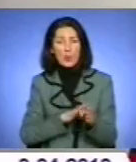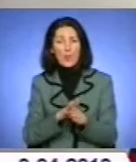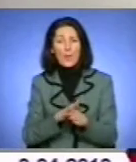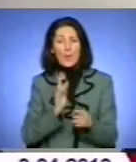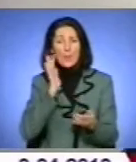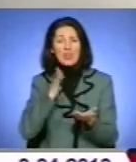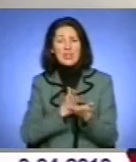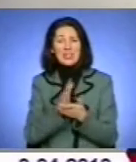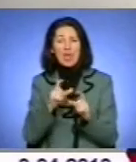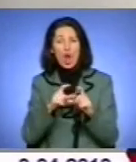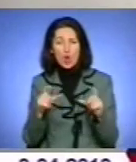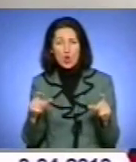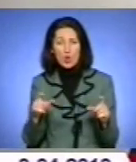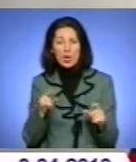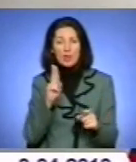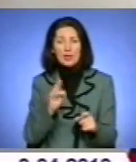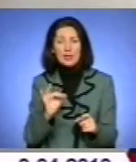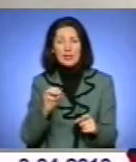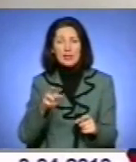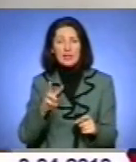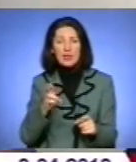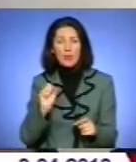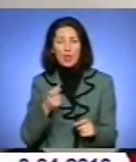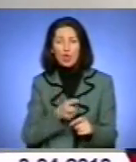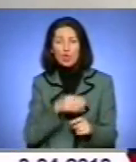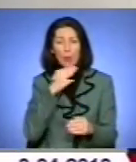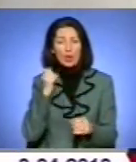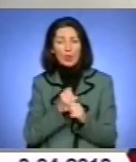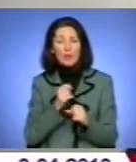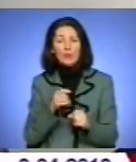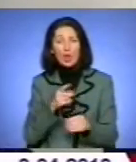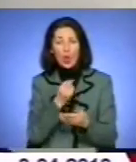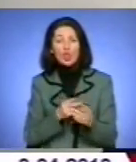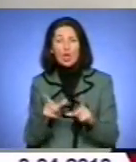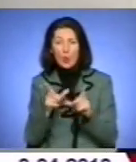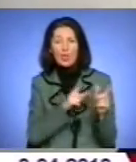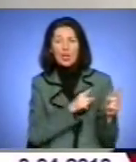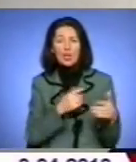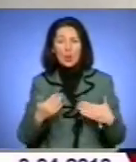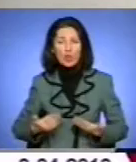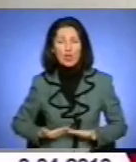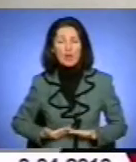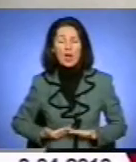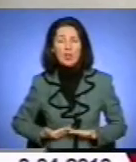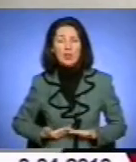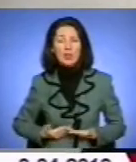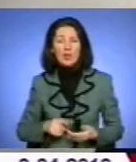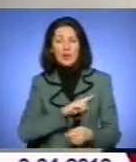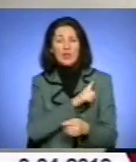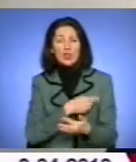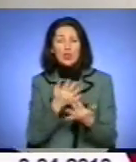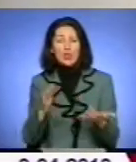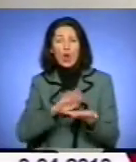Цимбал теж дуже багато зробив. Вони емігрували частково, проживали в силу певних історичних